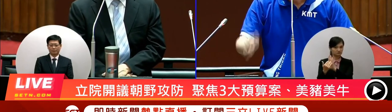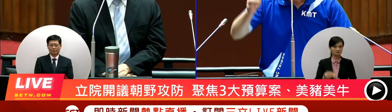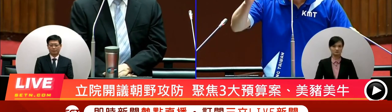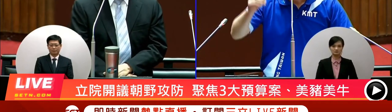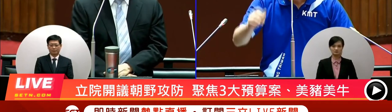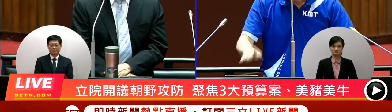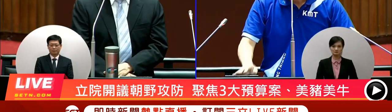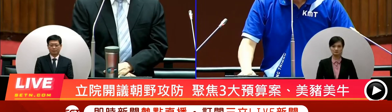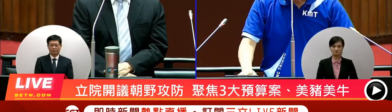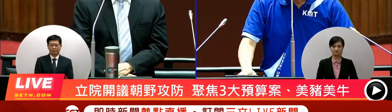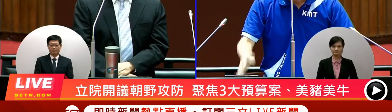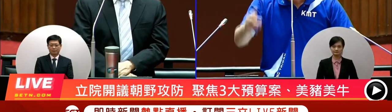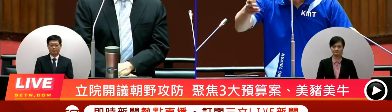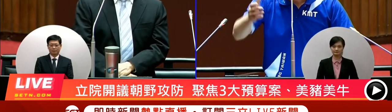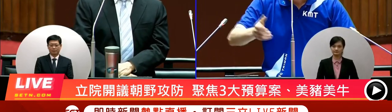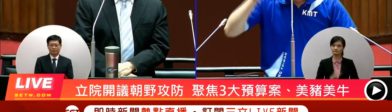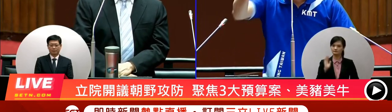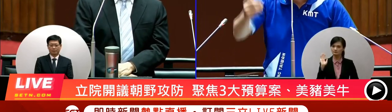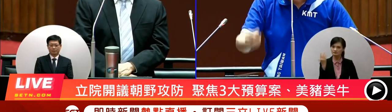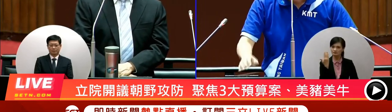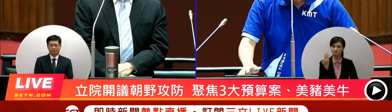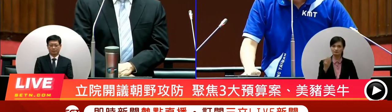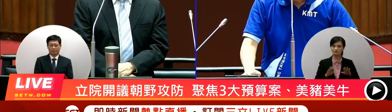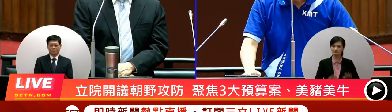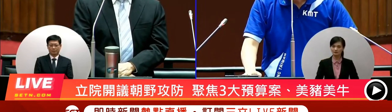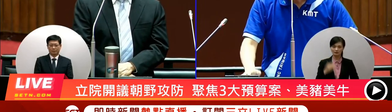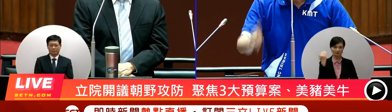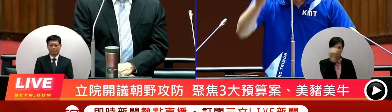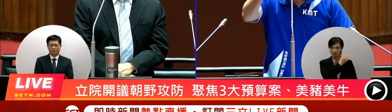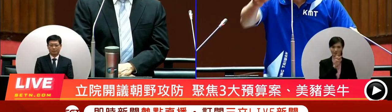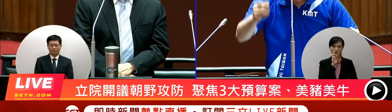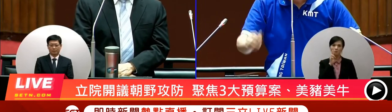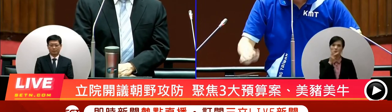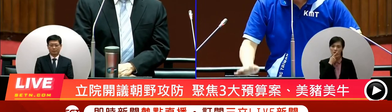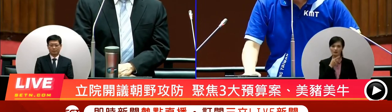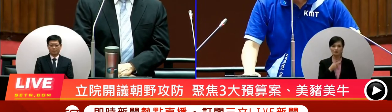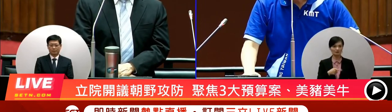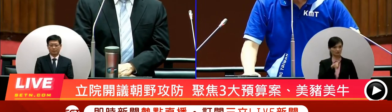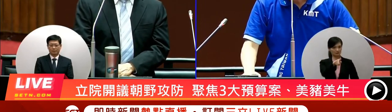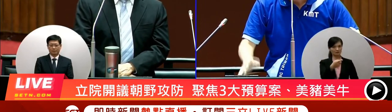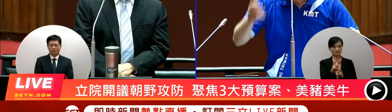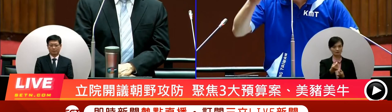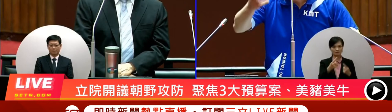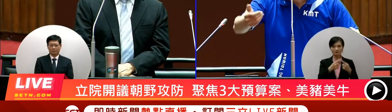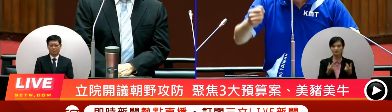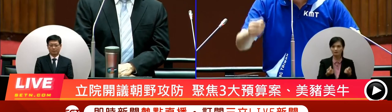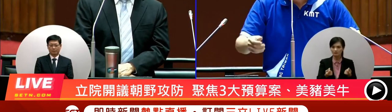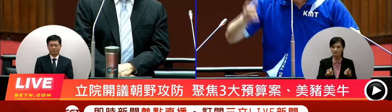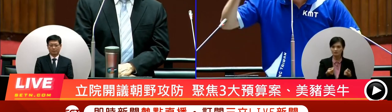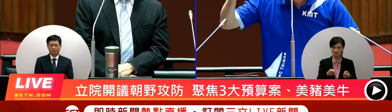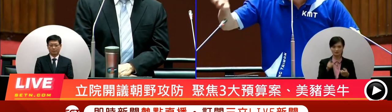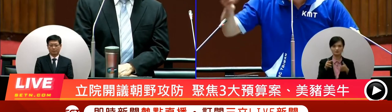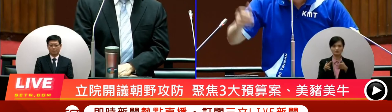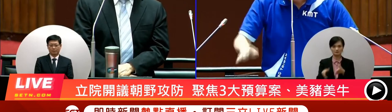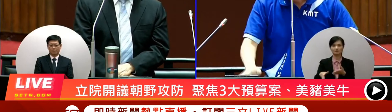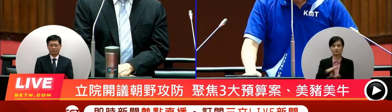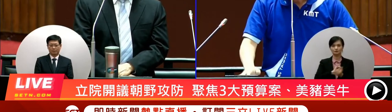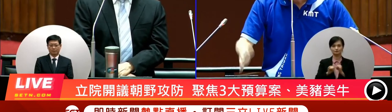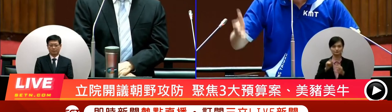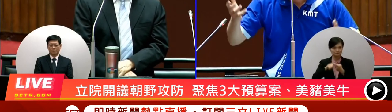也挡下来了，但是你现在马上要给他进来，同样是你耶，你要跟人家道歉一下，说以